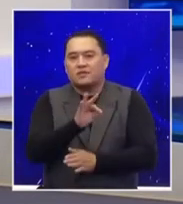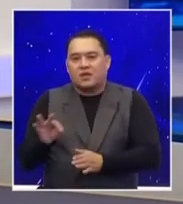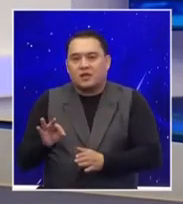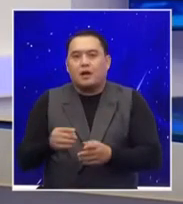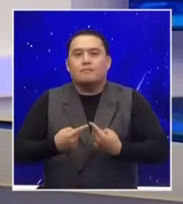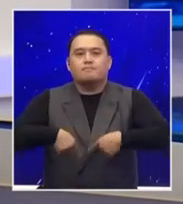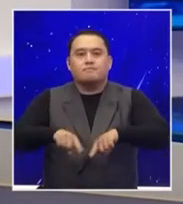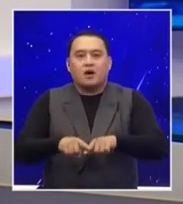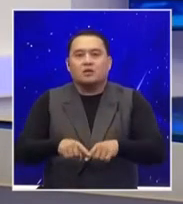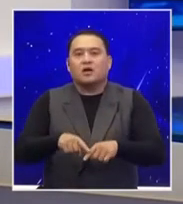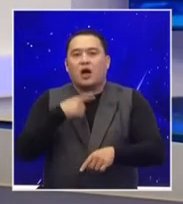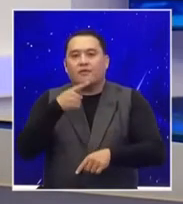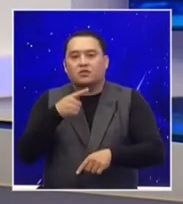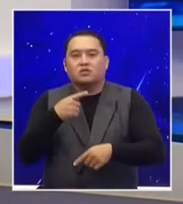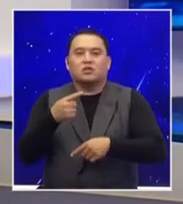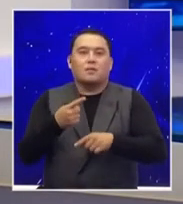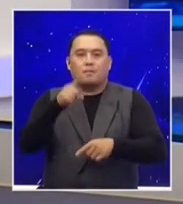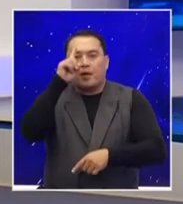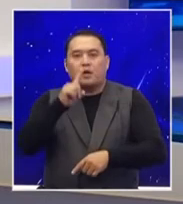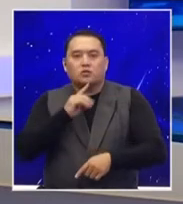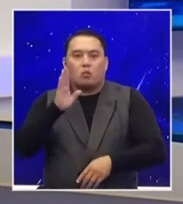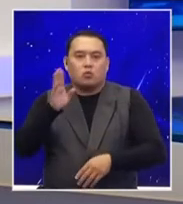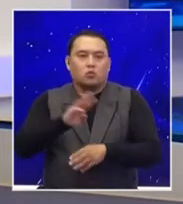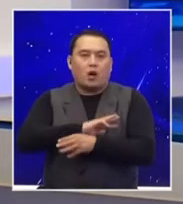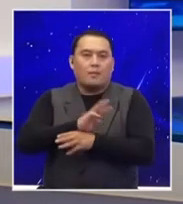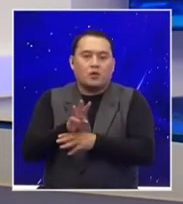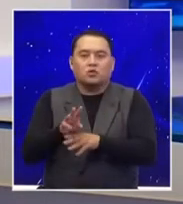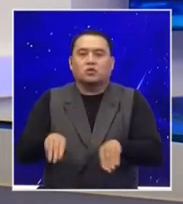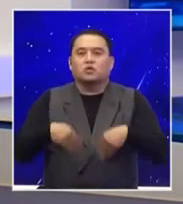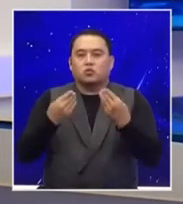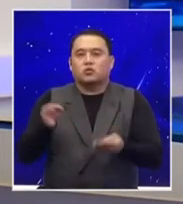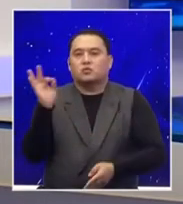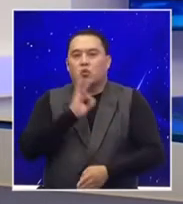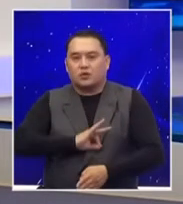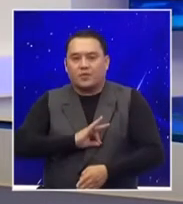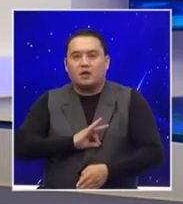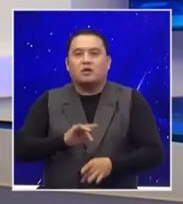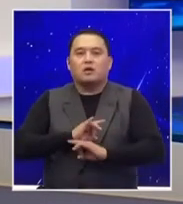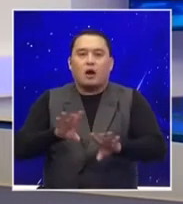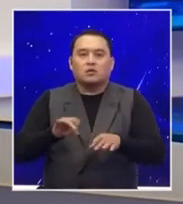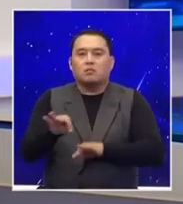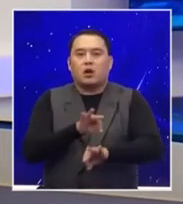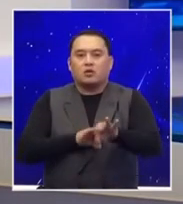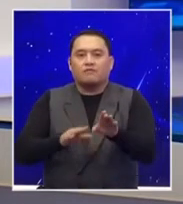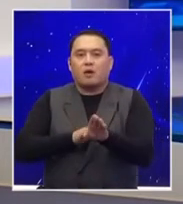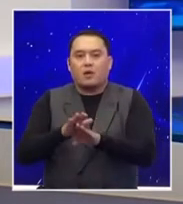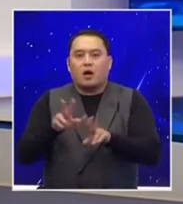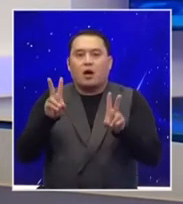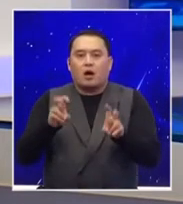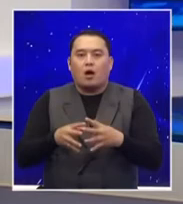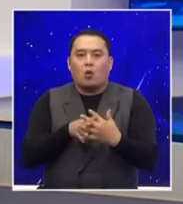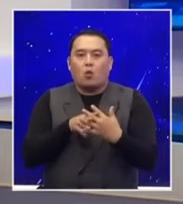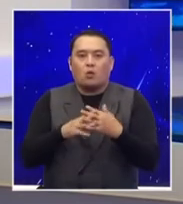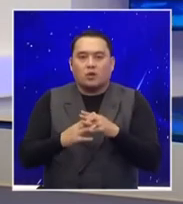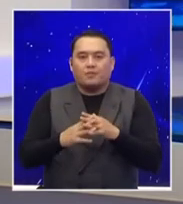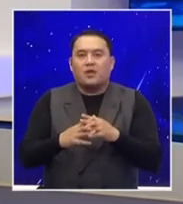90%. Подрядчики заверяют, что уже в ближайшие месяцы объект будет сдан в эксплуатацию. Стоит отметить, проект реализуется в рамках программы